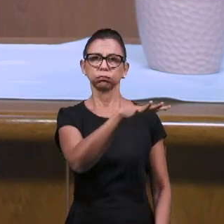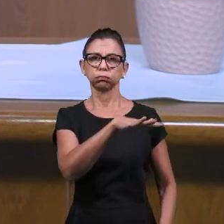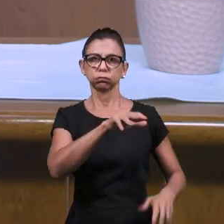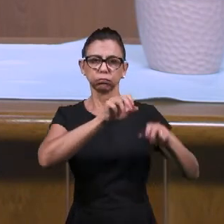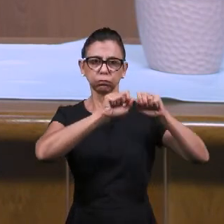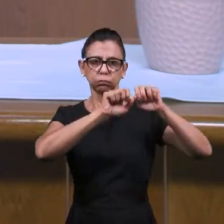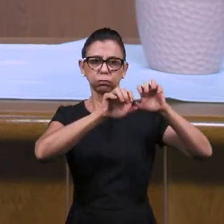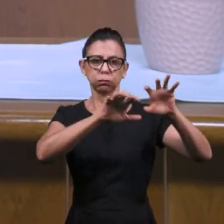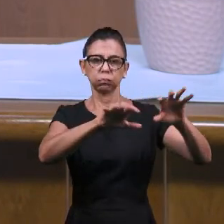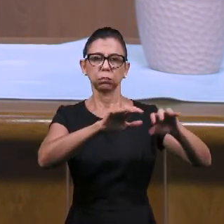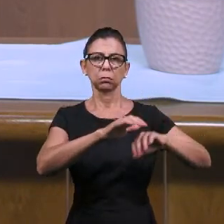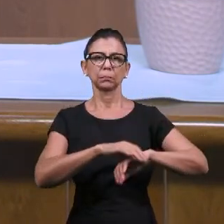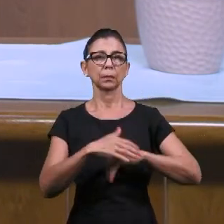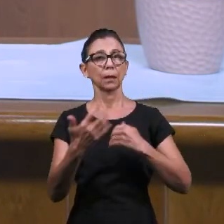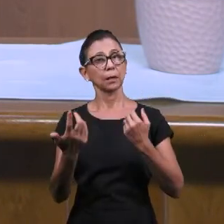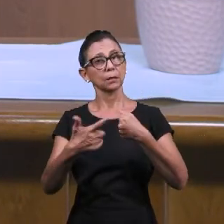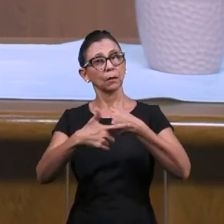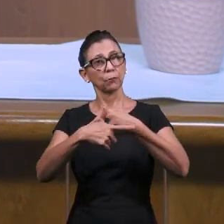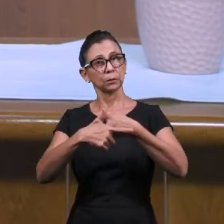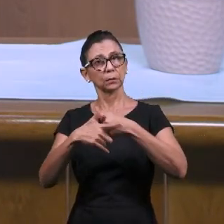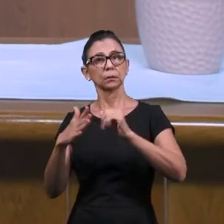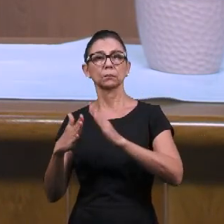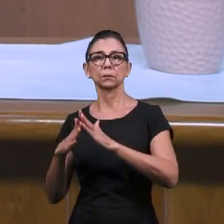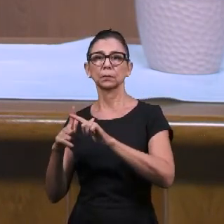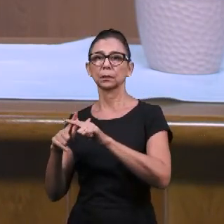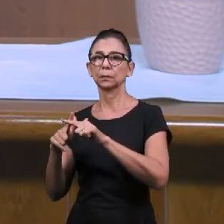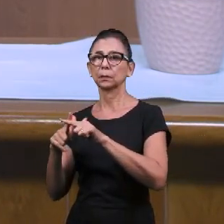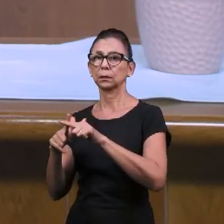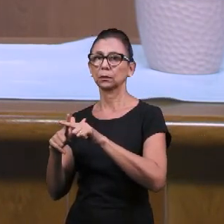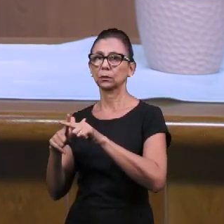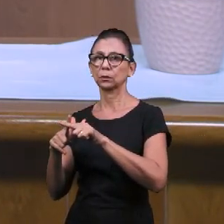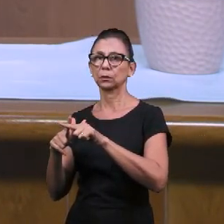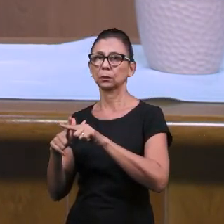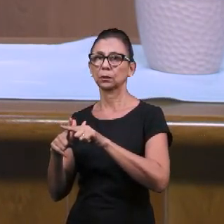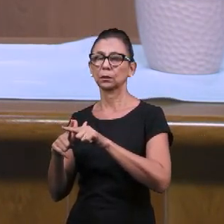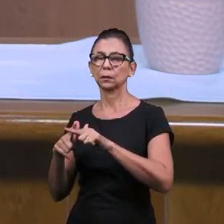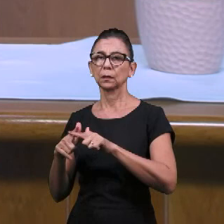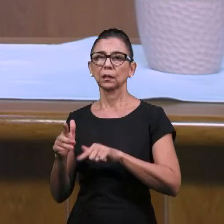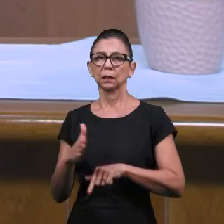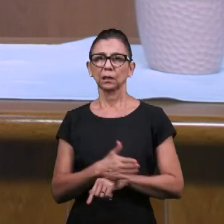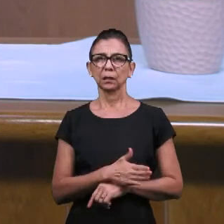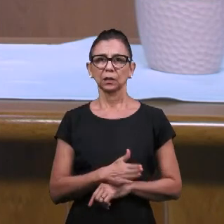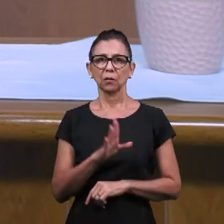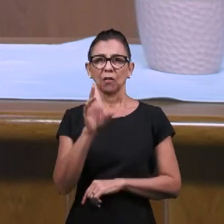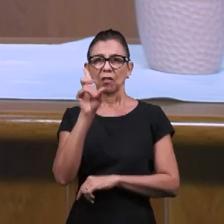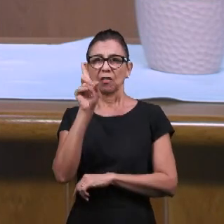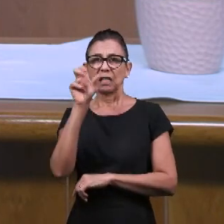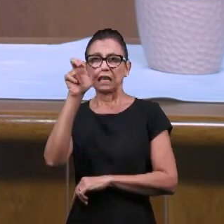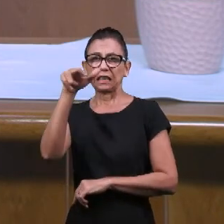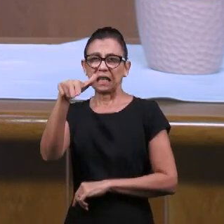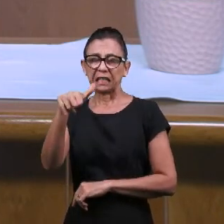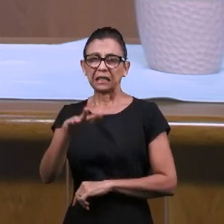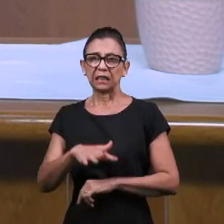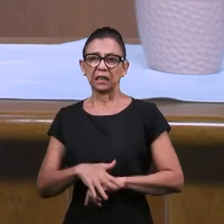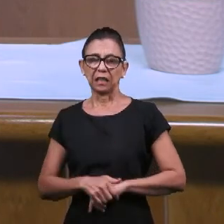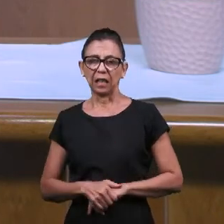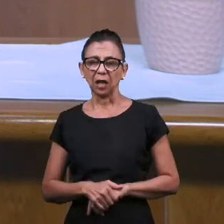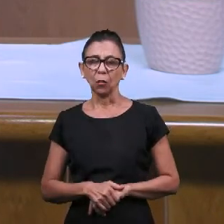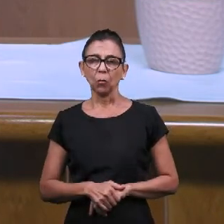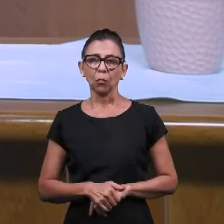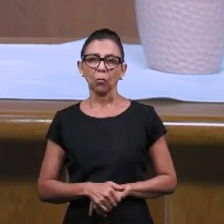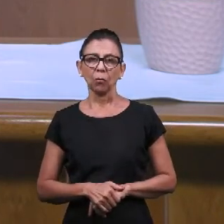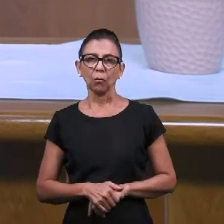миру суд, который установлен над миром. Это и есть задача церкви.